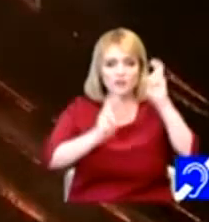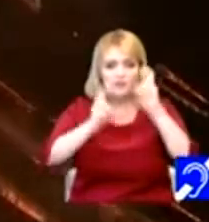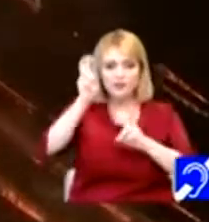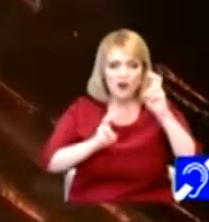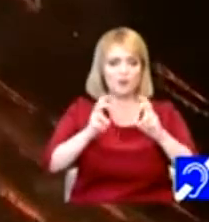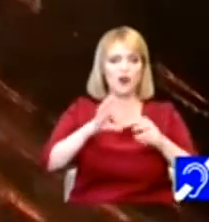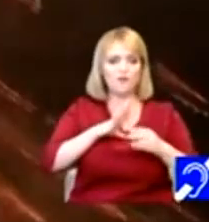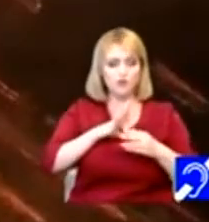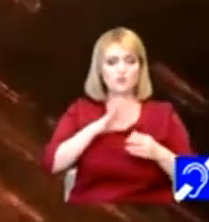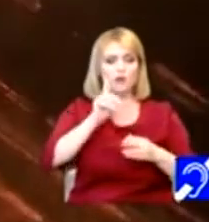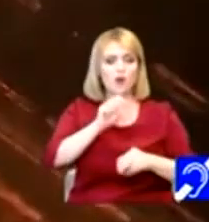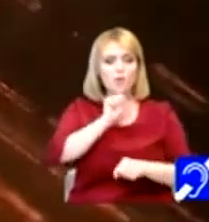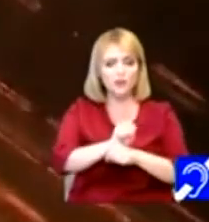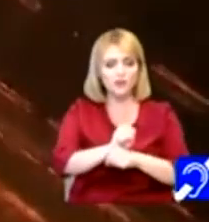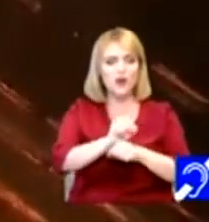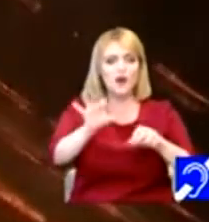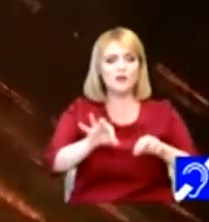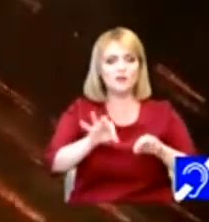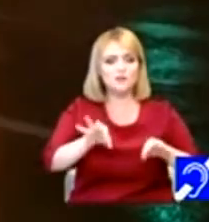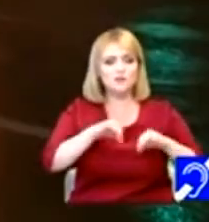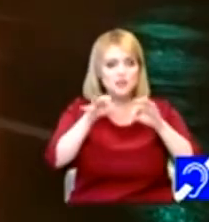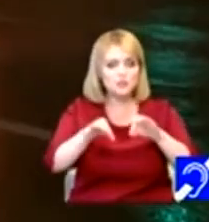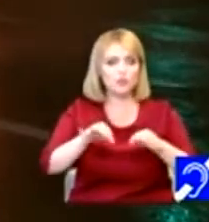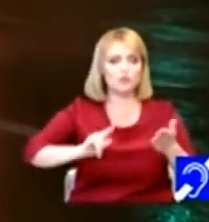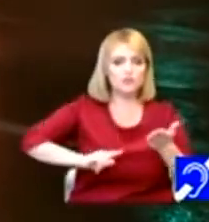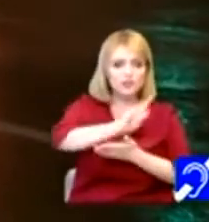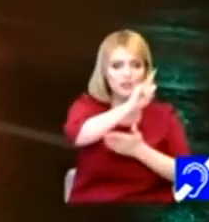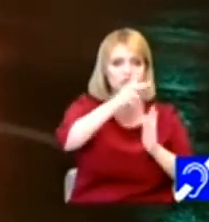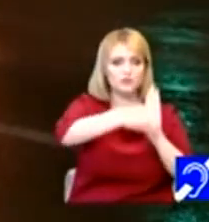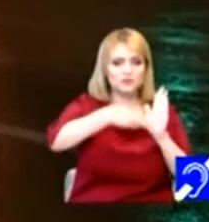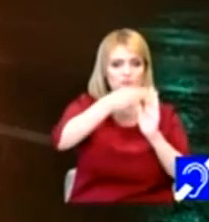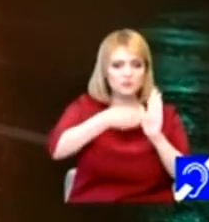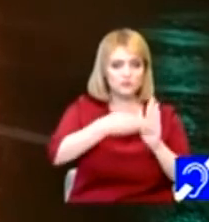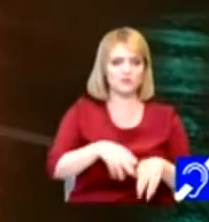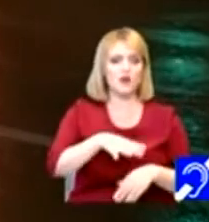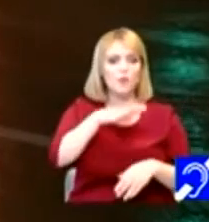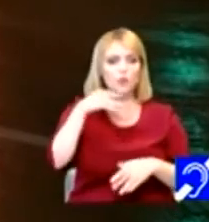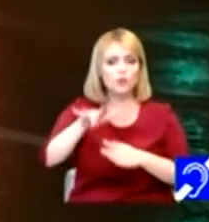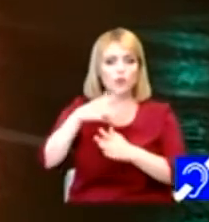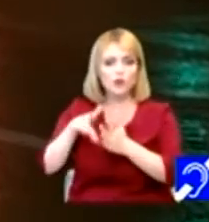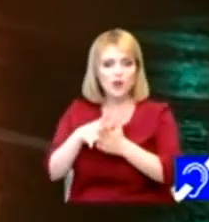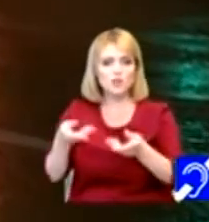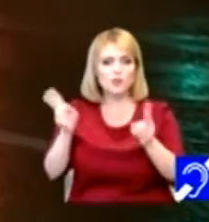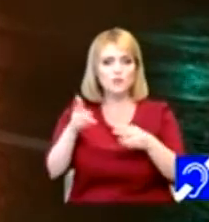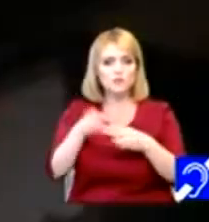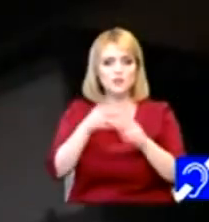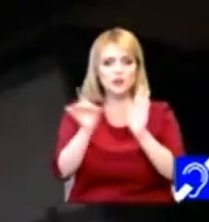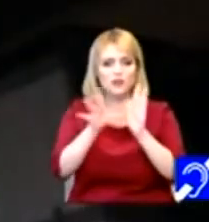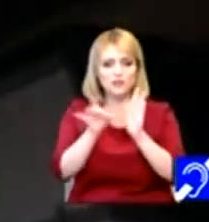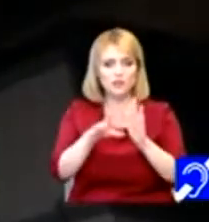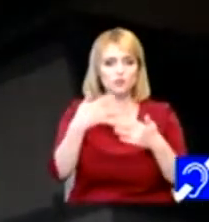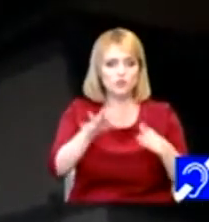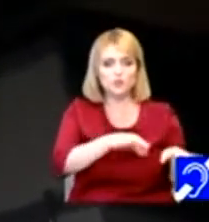și trenuri. Nu se mai circulă pe străzi și sute de mii de locuințe au rămas fără curent electric. Sunt peste jumătate de milion de